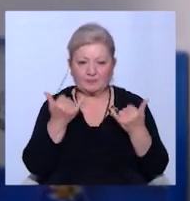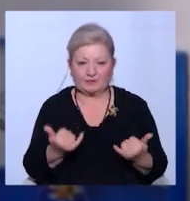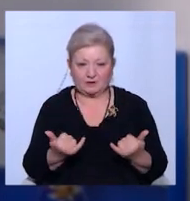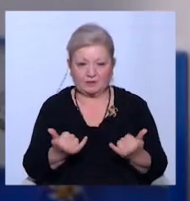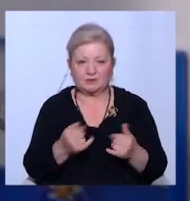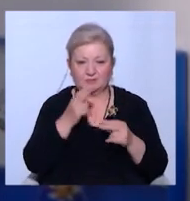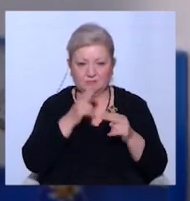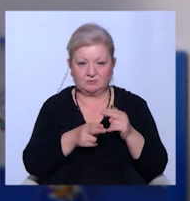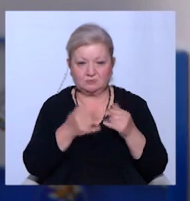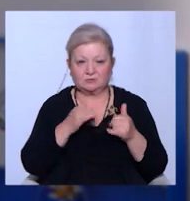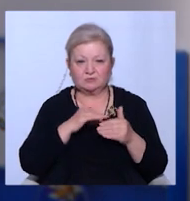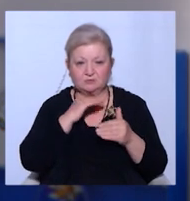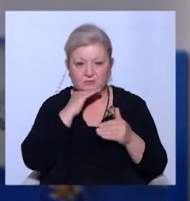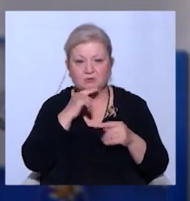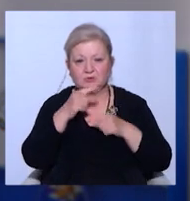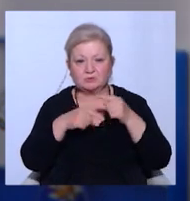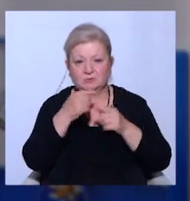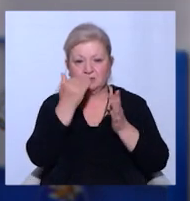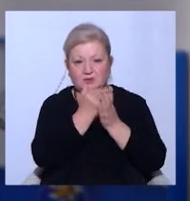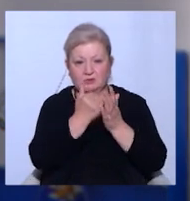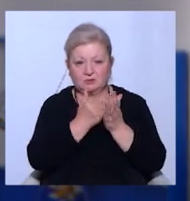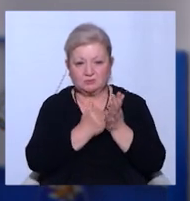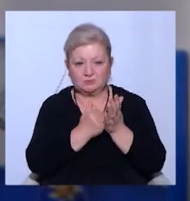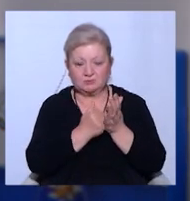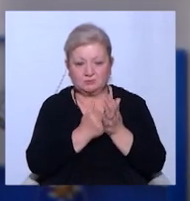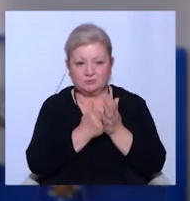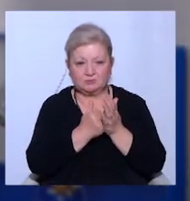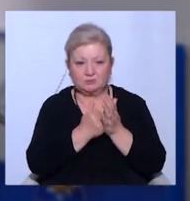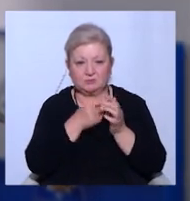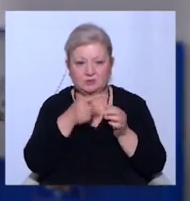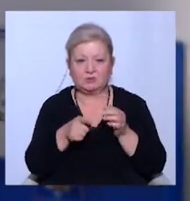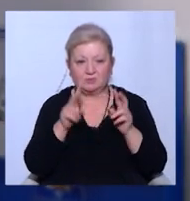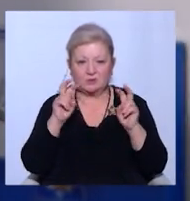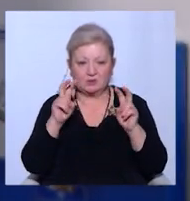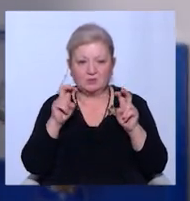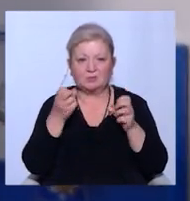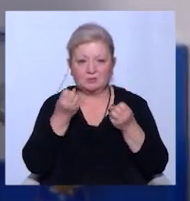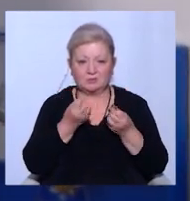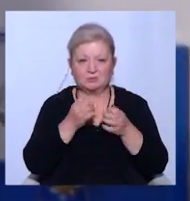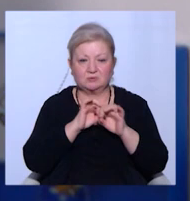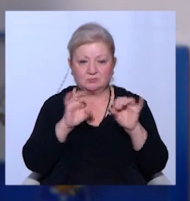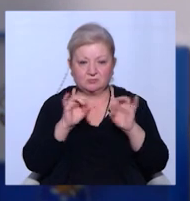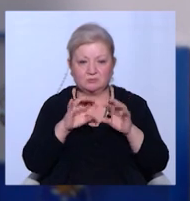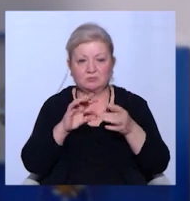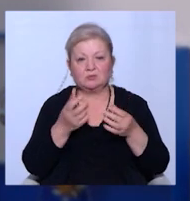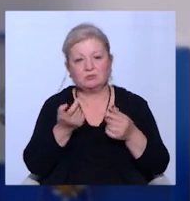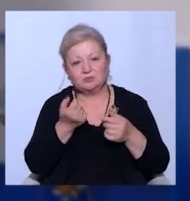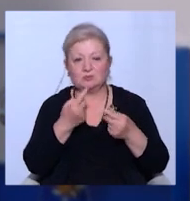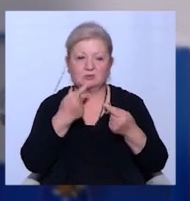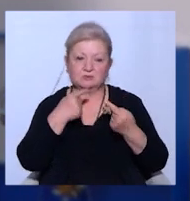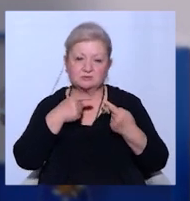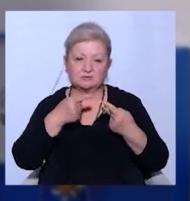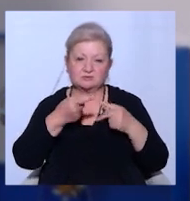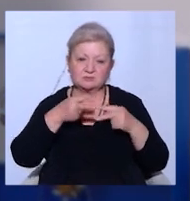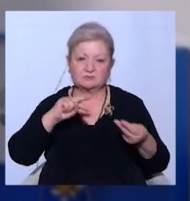ეს დღეს დავჯერდეთ ამას და შემდეგ გაკვეთილზე ამ თემაზე ვისაუბრებთ, ოღონდ